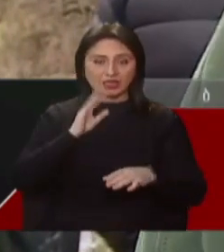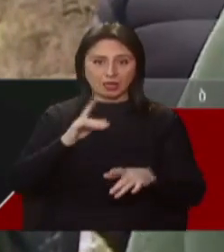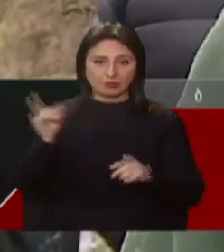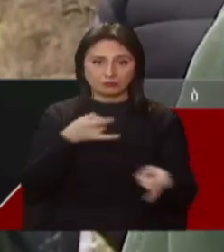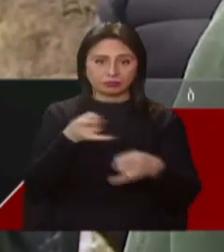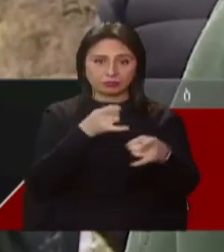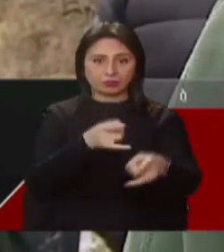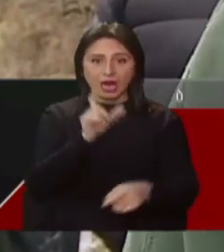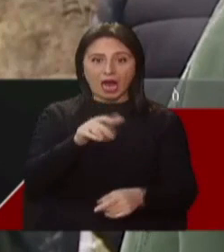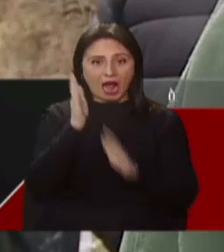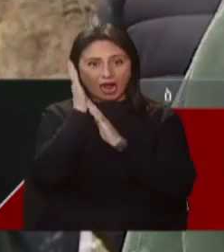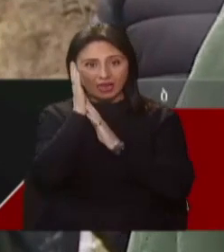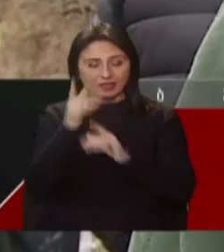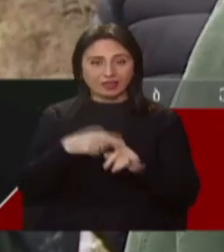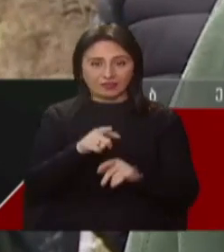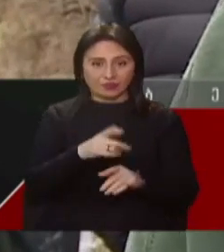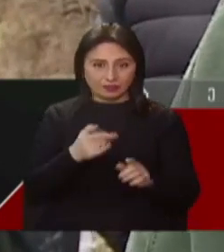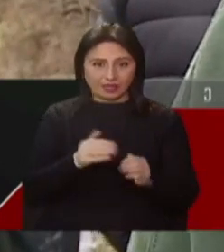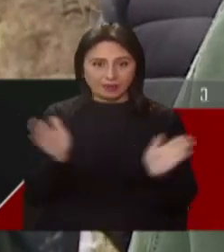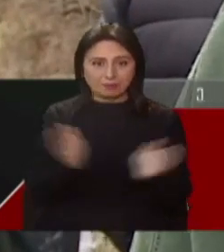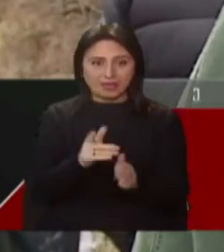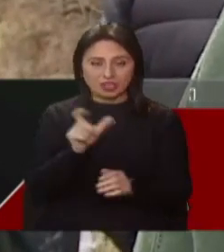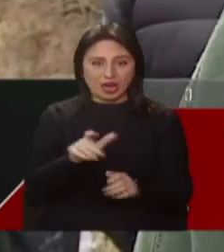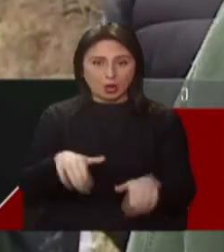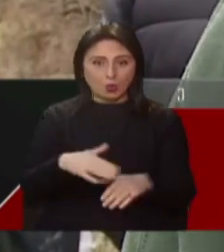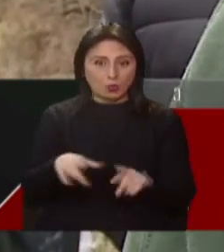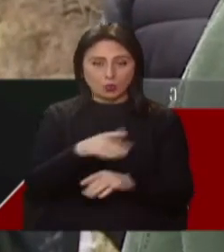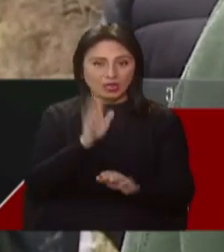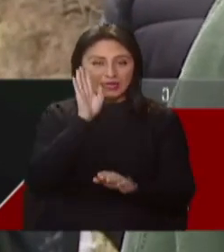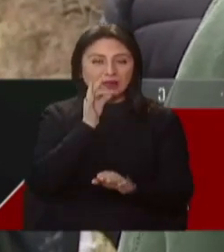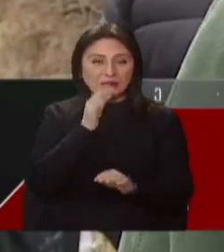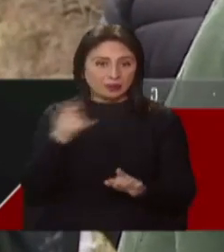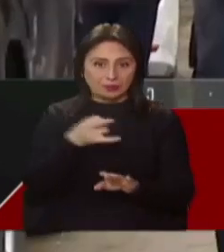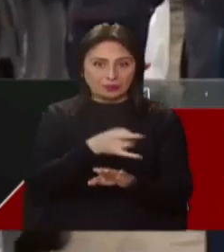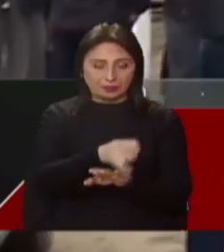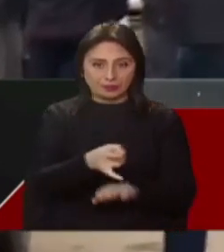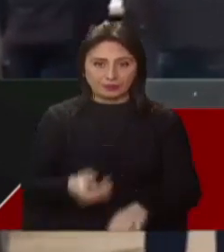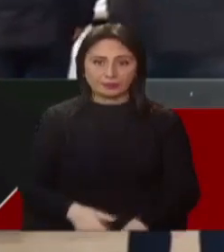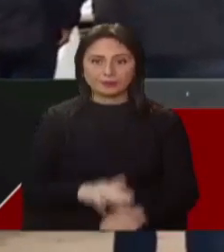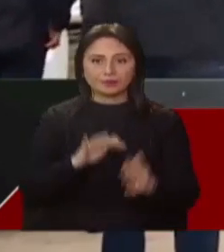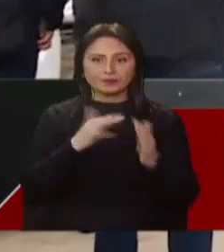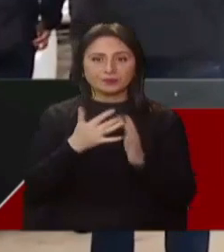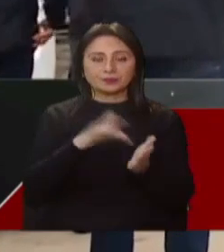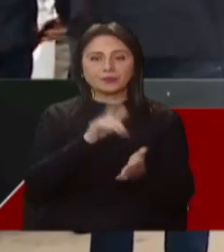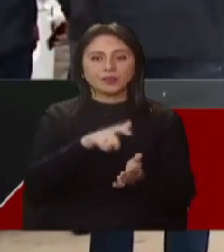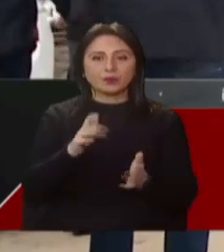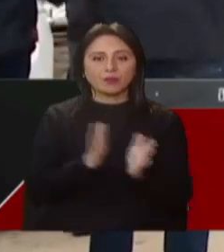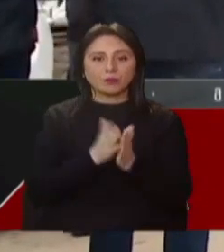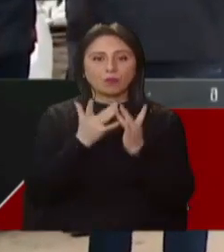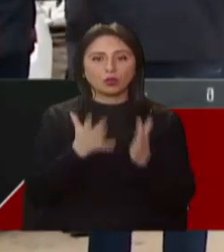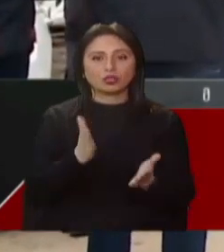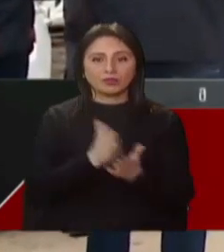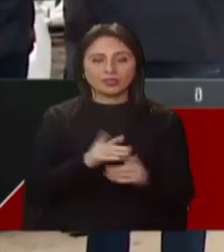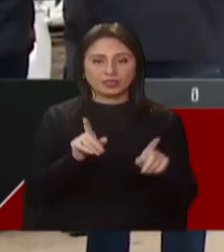მოდიან, მაშინ როცა ხალხს არ ღვიძავს, მაშინ როცა ნაკლებია ასე თუ ისე მოძრაობა, რაღაცნაირად შეპარულებნა. სოფლის მოსახლეობის მოთხოვნა